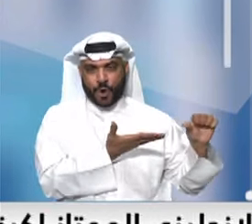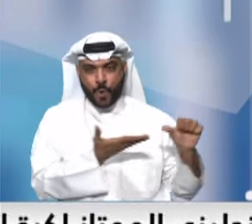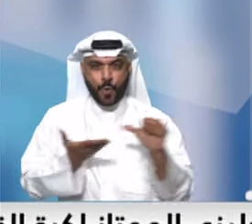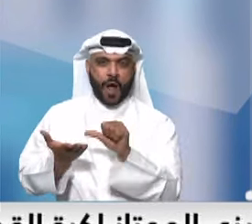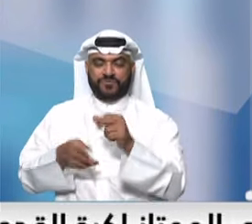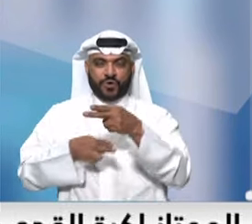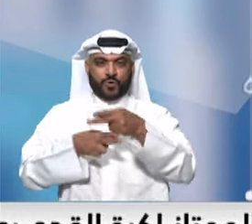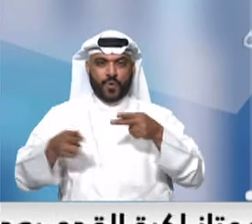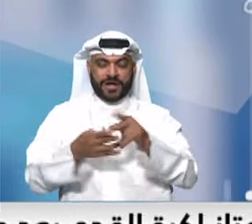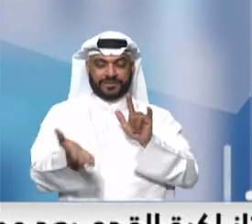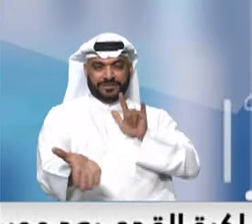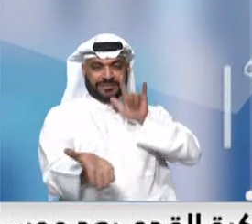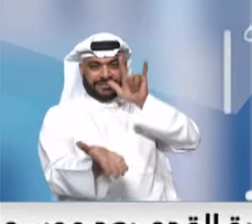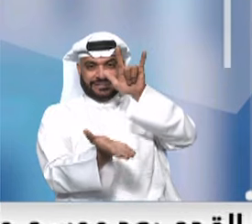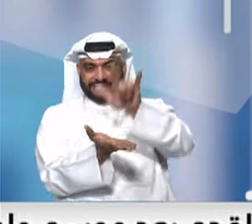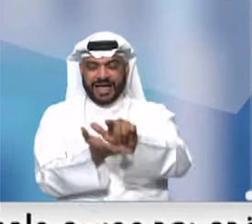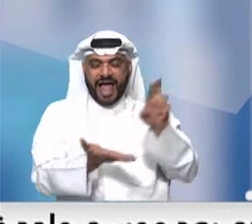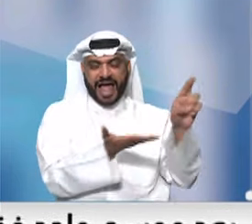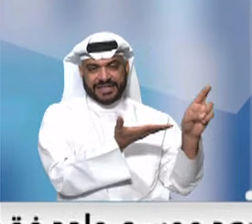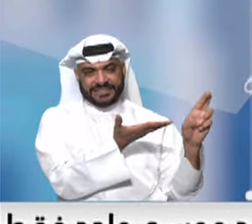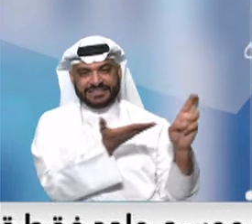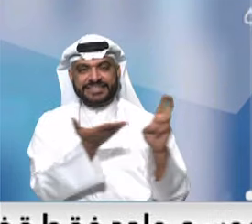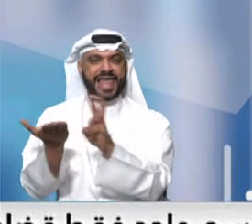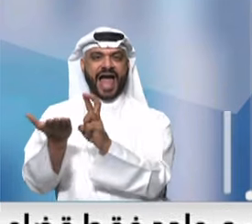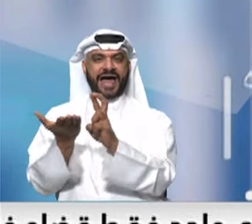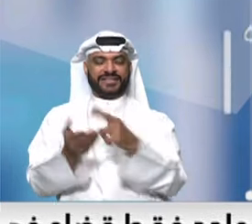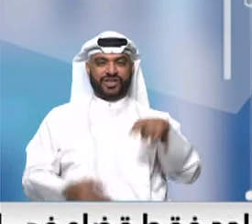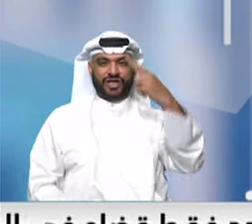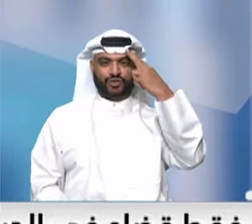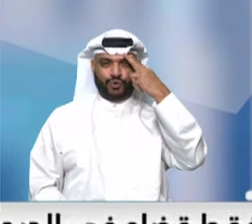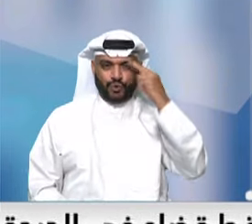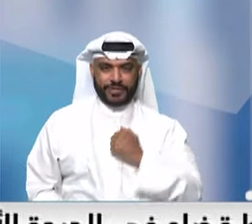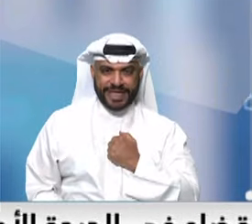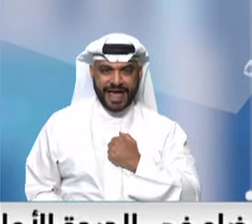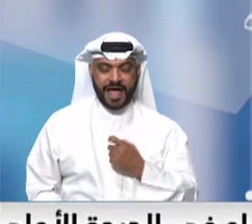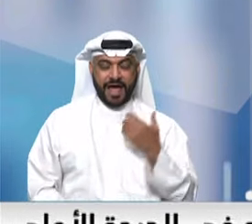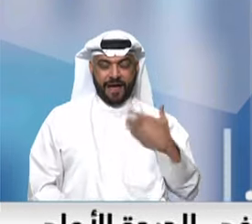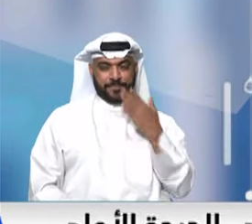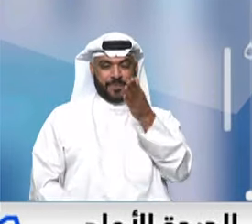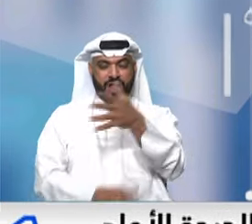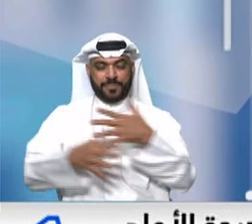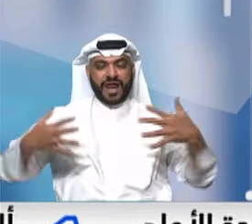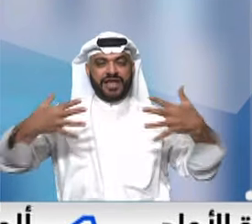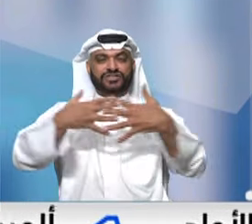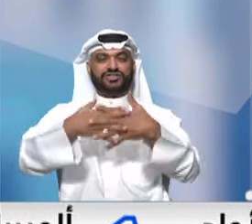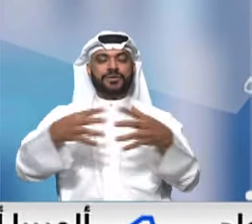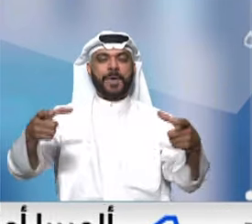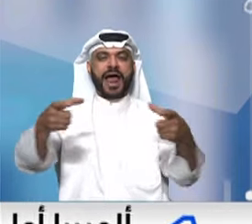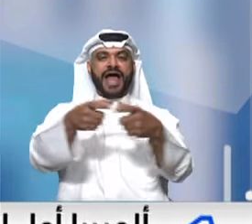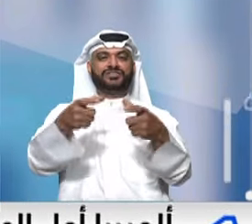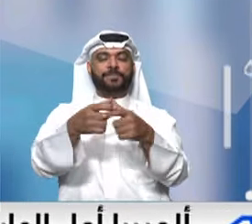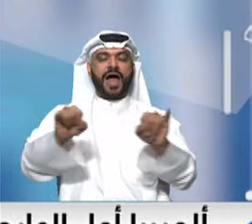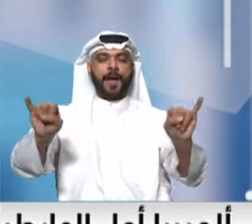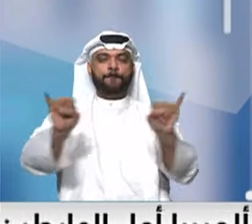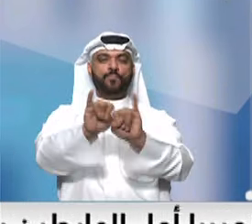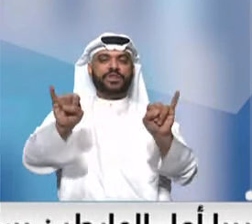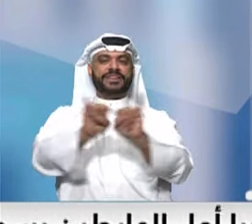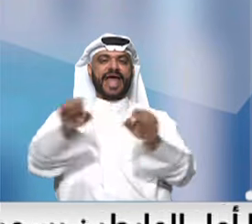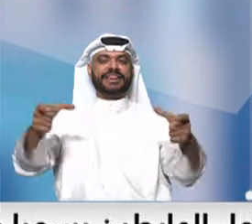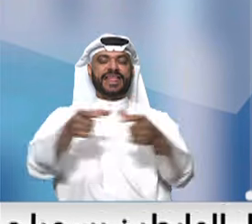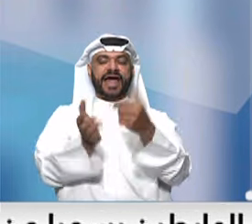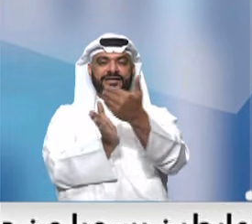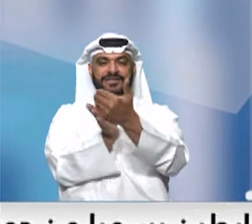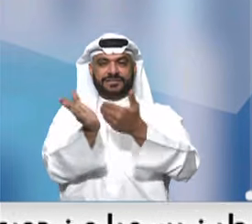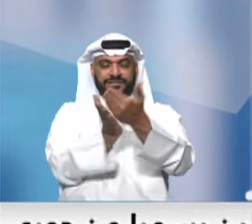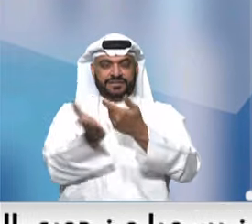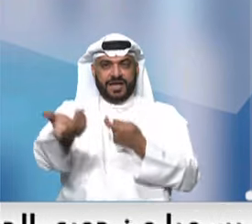ختام زيارتنا للمملكة العربية السعودية الشقيقة بعد حضور الاجتماع الخاص للمنتدى الاقتصادي العالمي